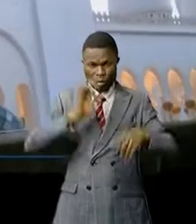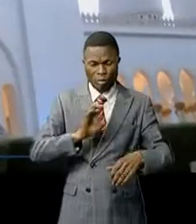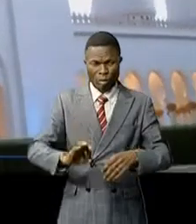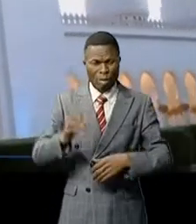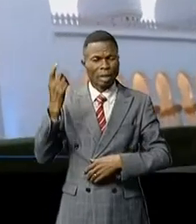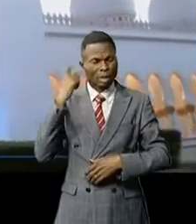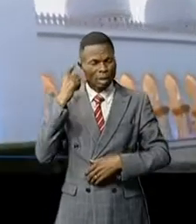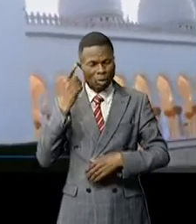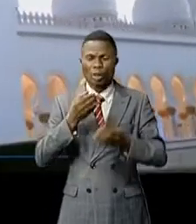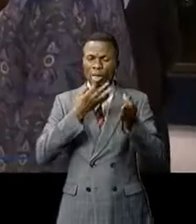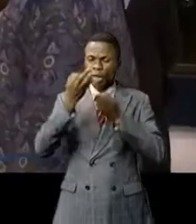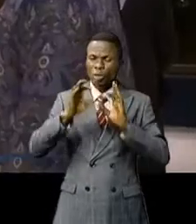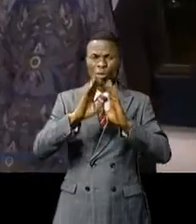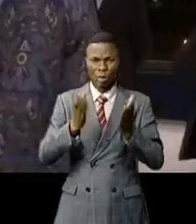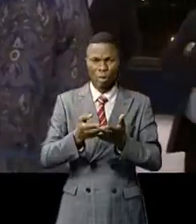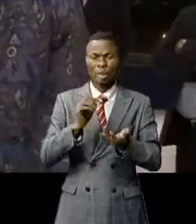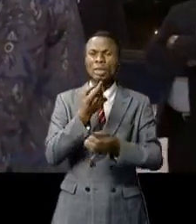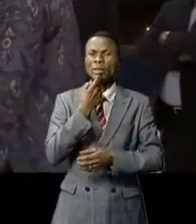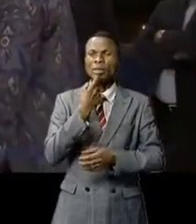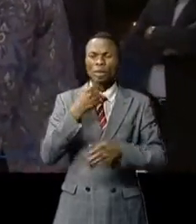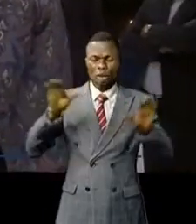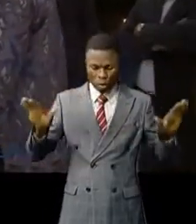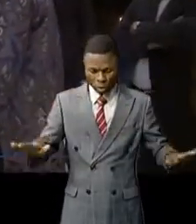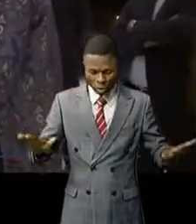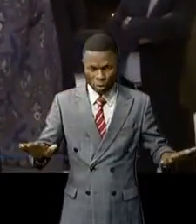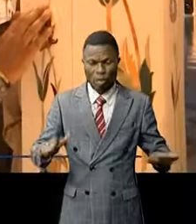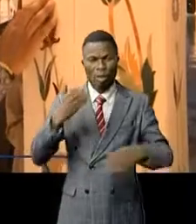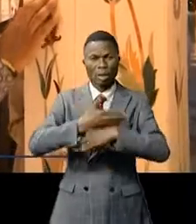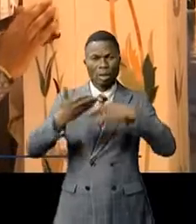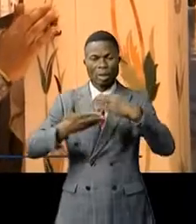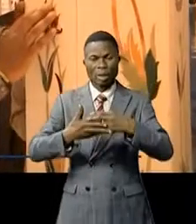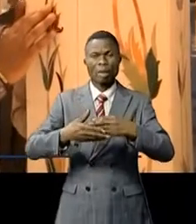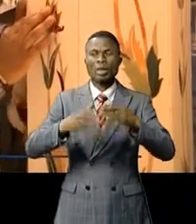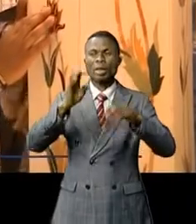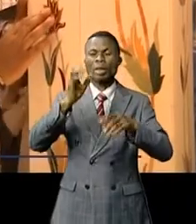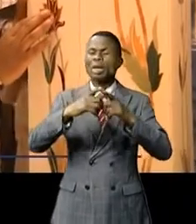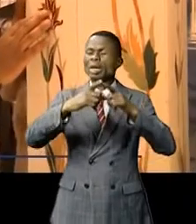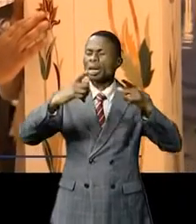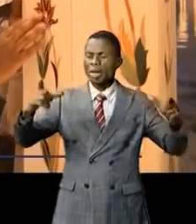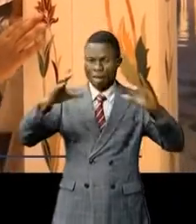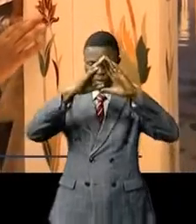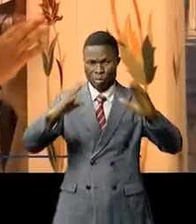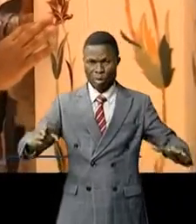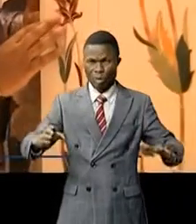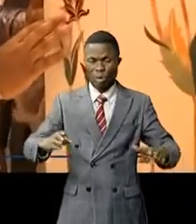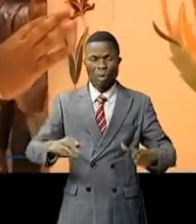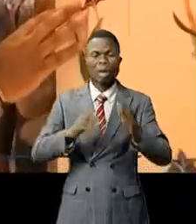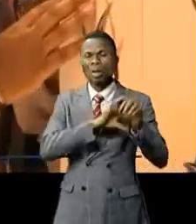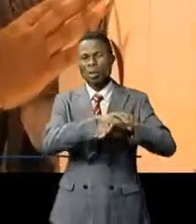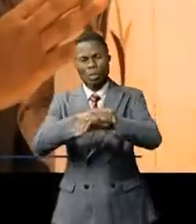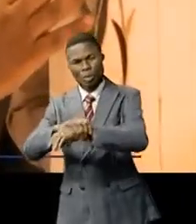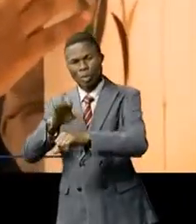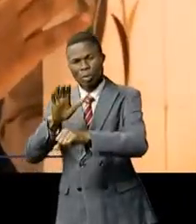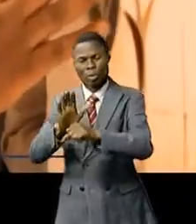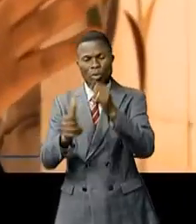explications claires et nettes sur l'histoire musulmane et la construction de cette bâtisse qui aiguise la curiosité de tout visiteur